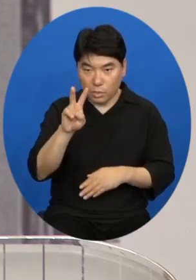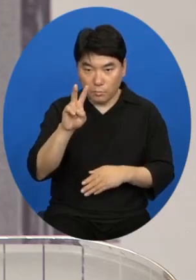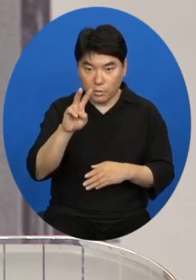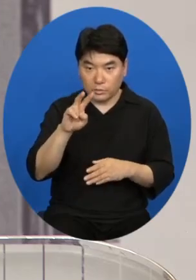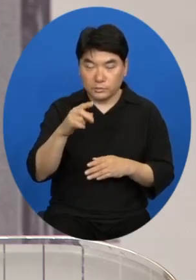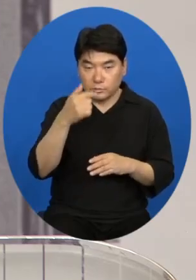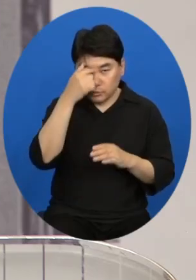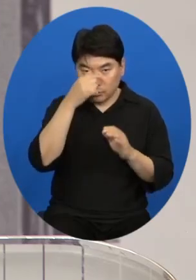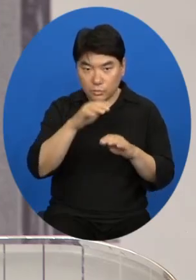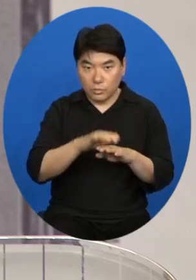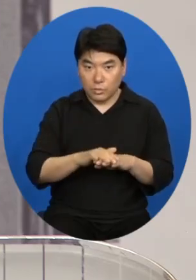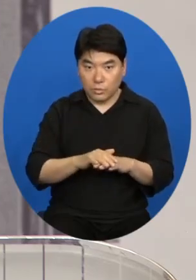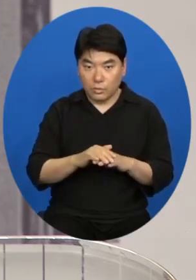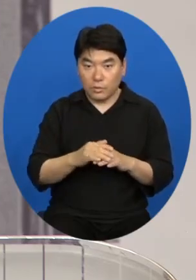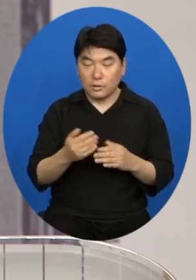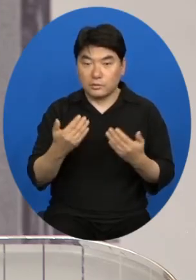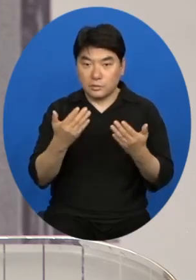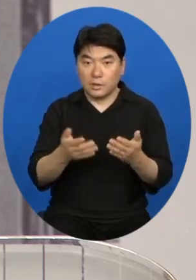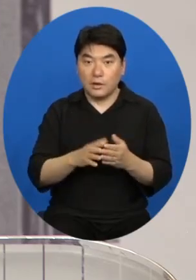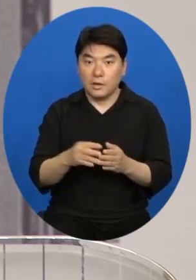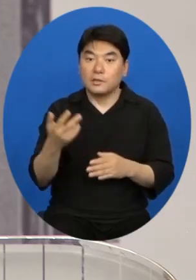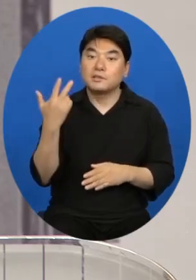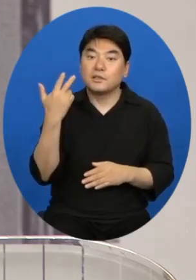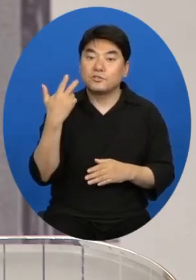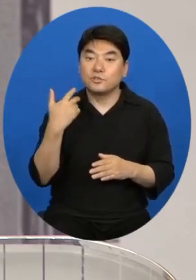그러다가 지난주에 등록하셨대요.